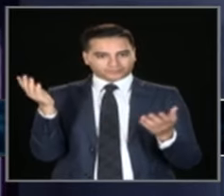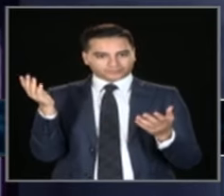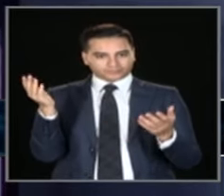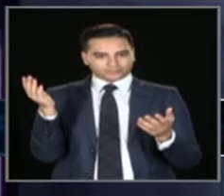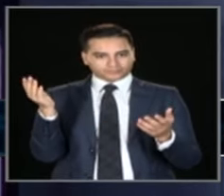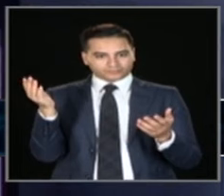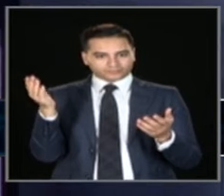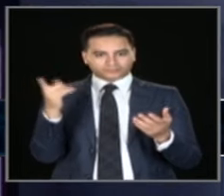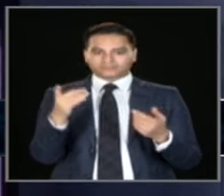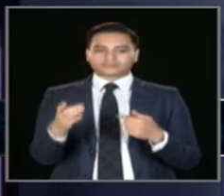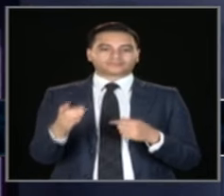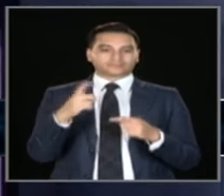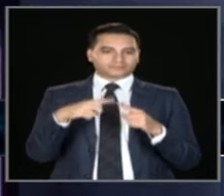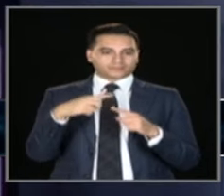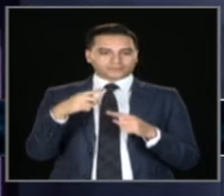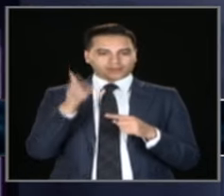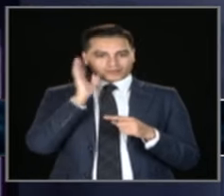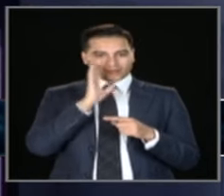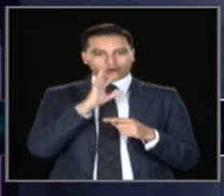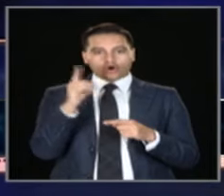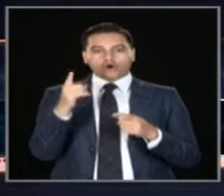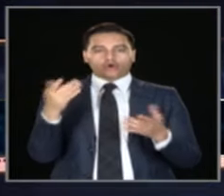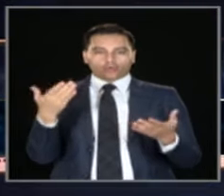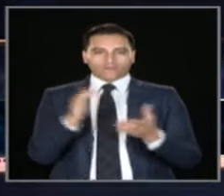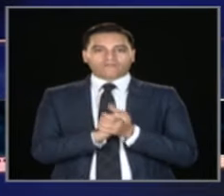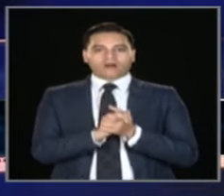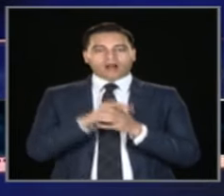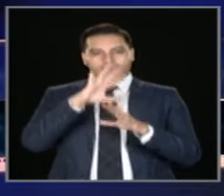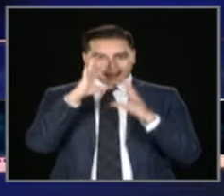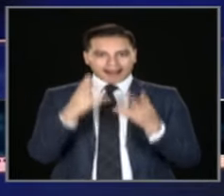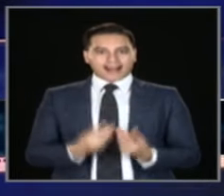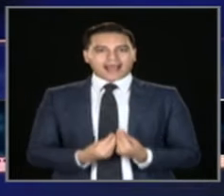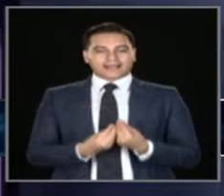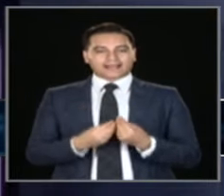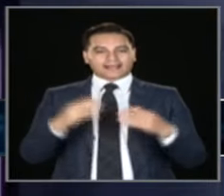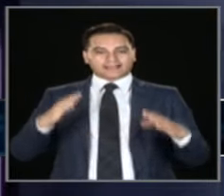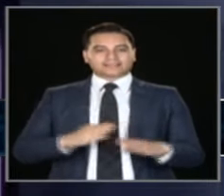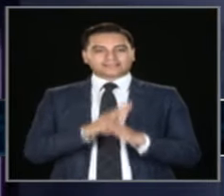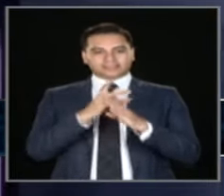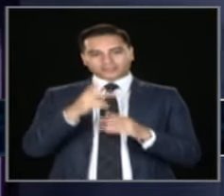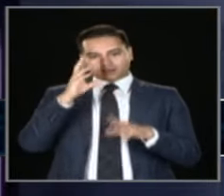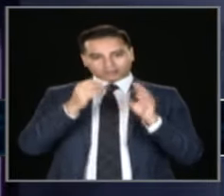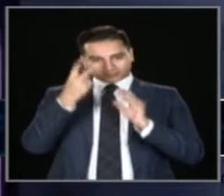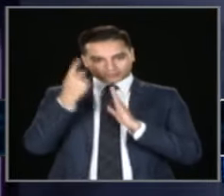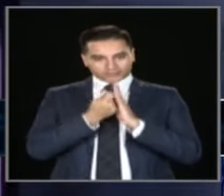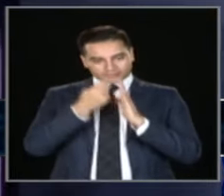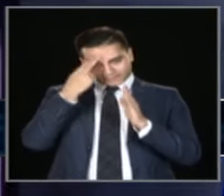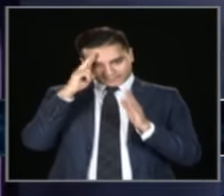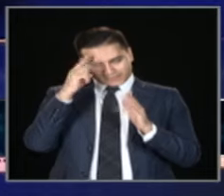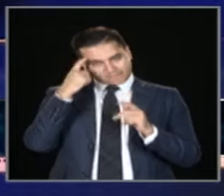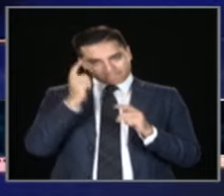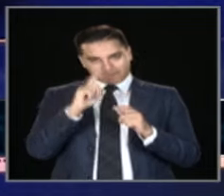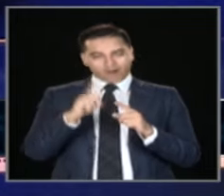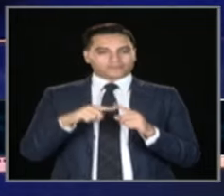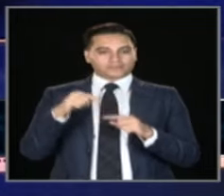فوسفوريك. غلط. رفقاء الليل هي مجموعة قصصية لكاتب مصري راحل، فمن هو؟ أنيس منصور. غلط. ما هو